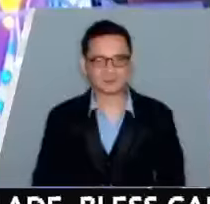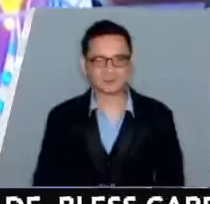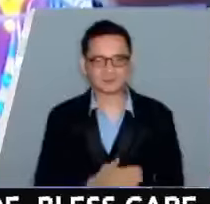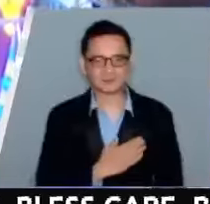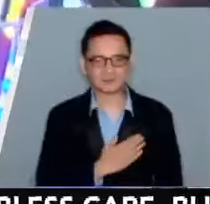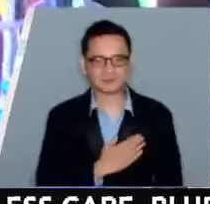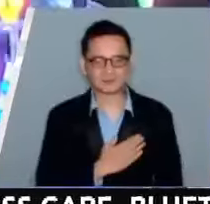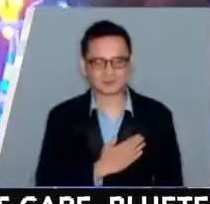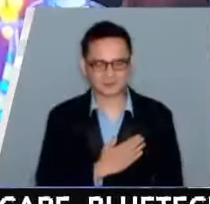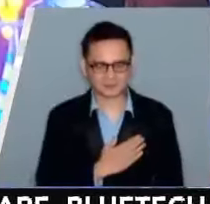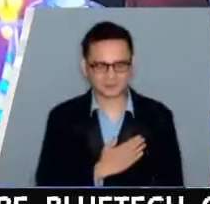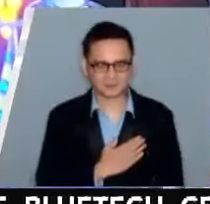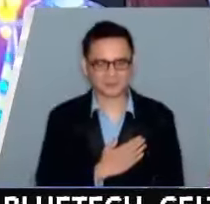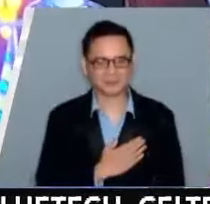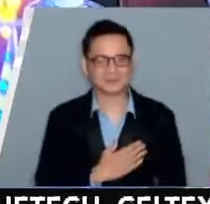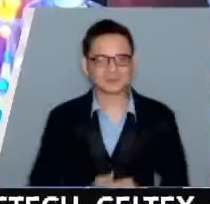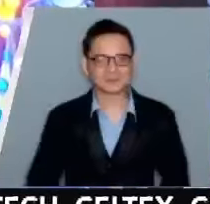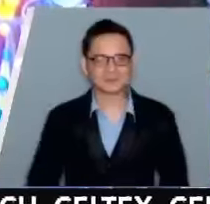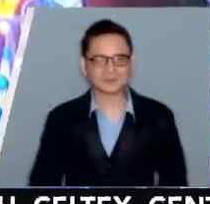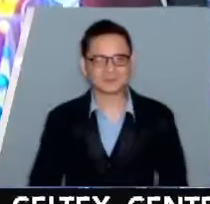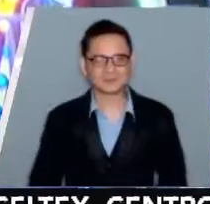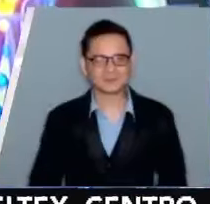sa GMA Integrated News.